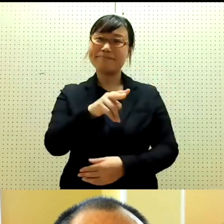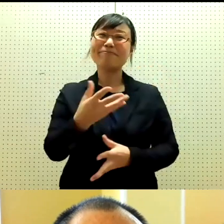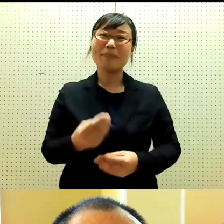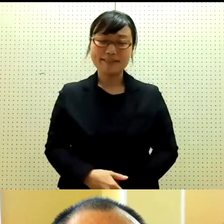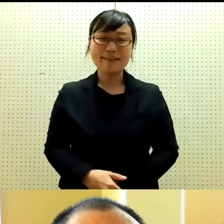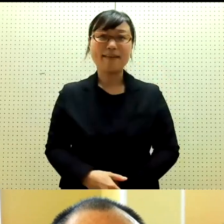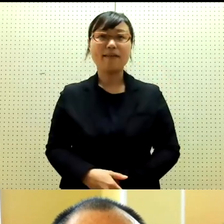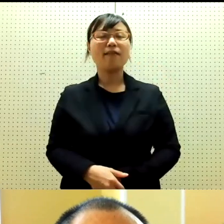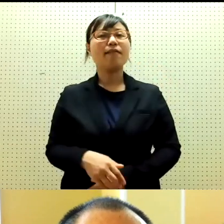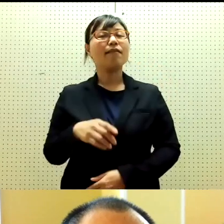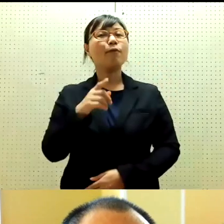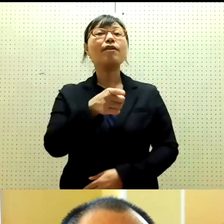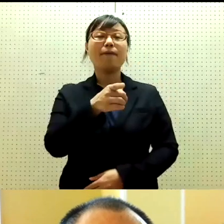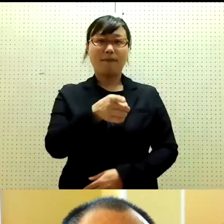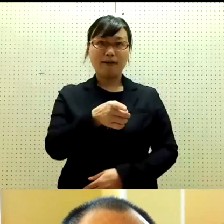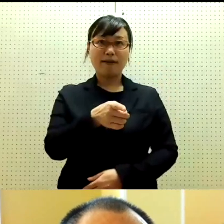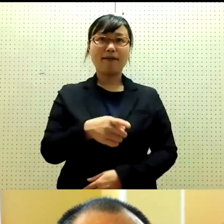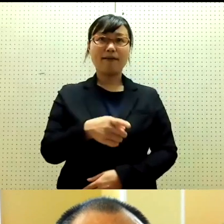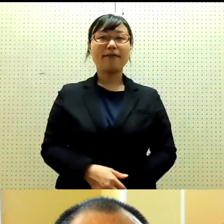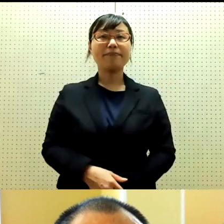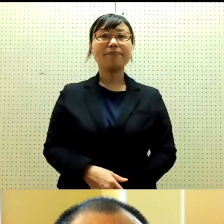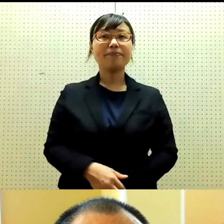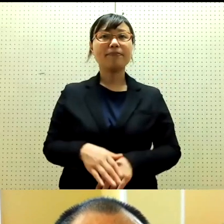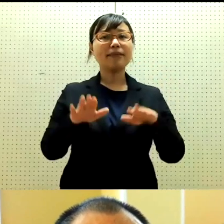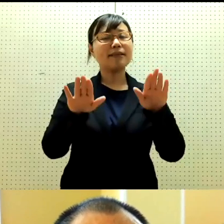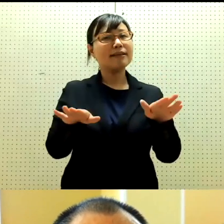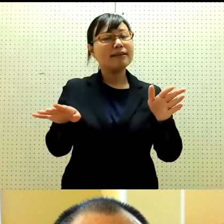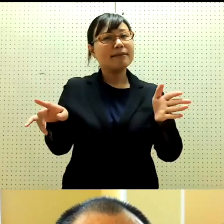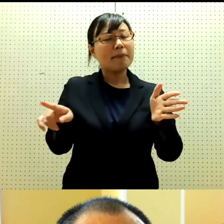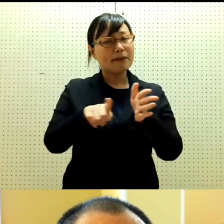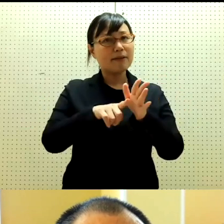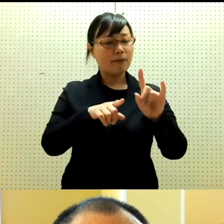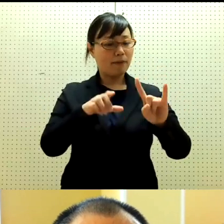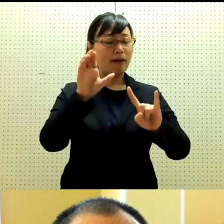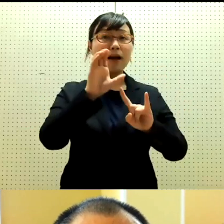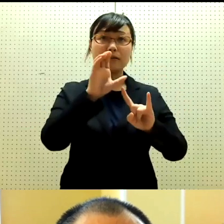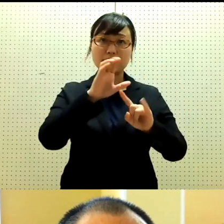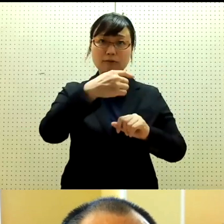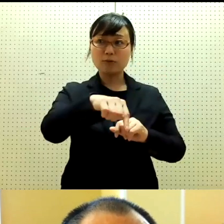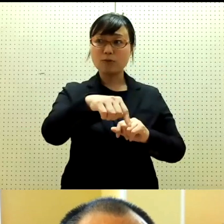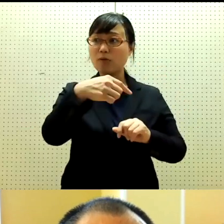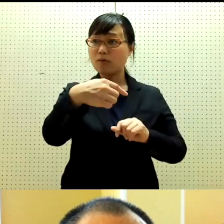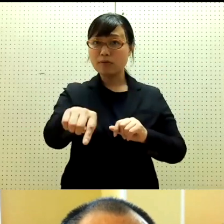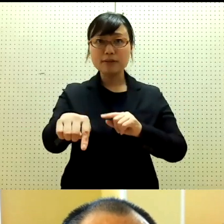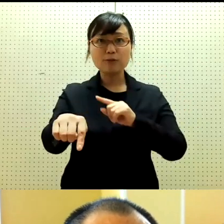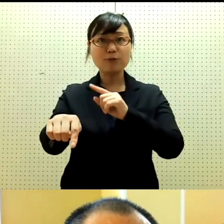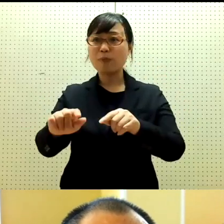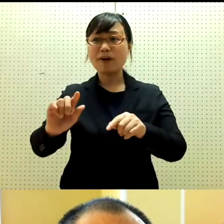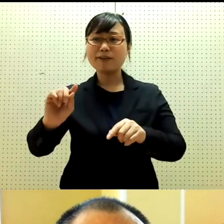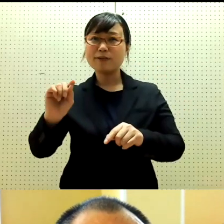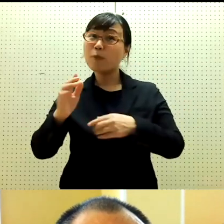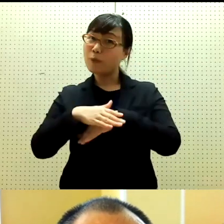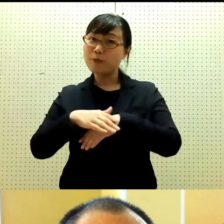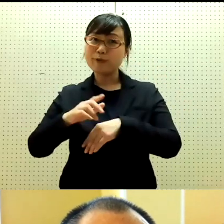ではですね、まあ、今までのその ICT の教育でやってきたこととちょっとね違った方面